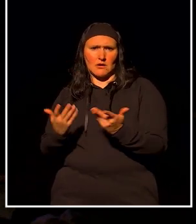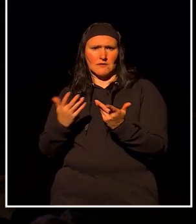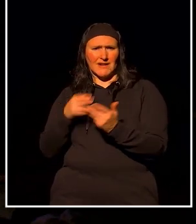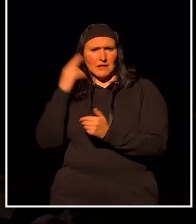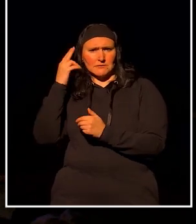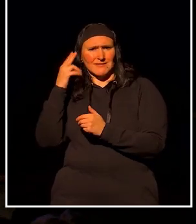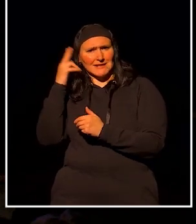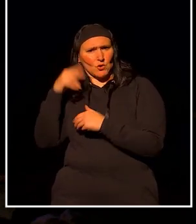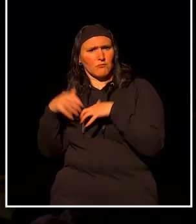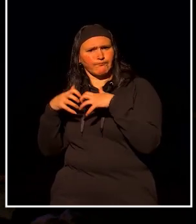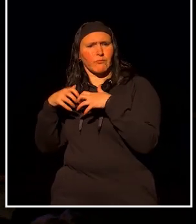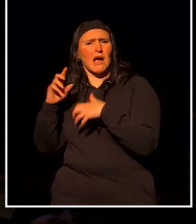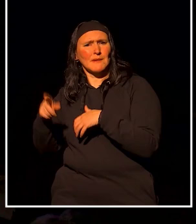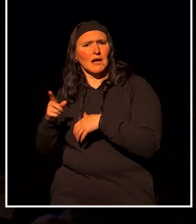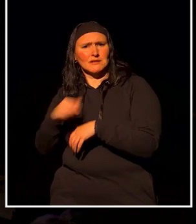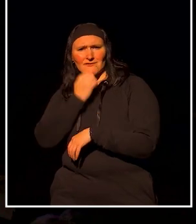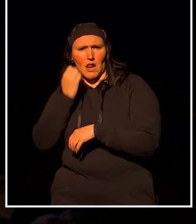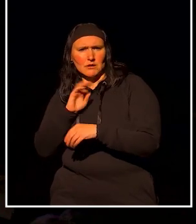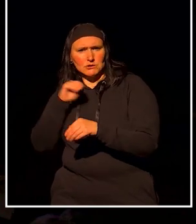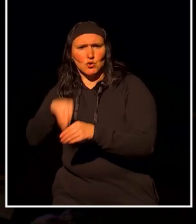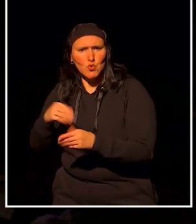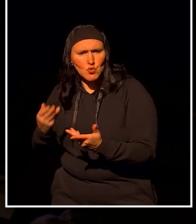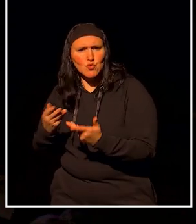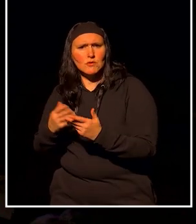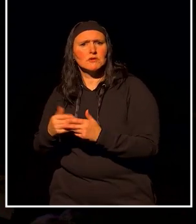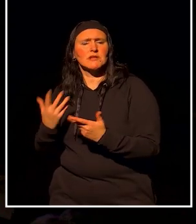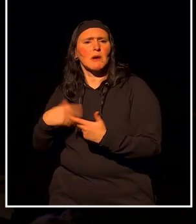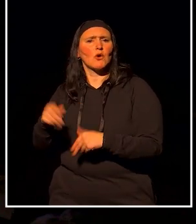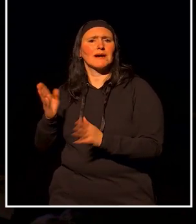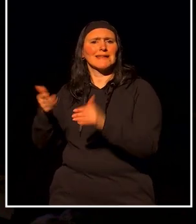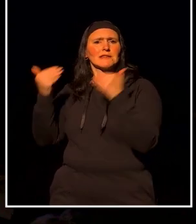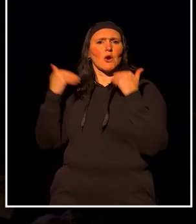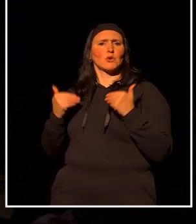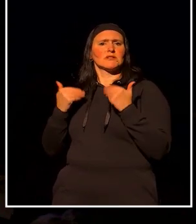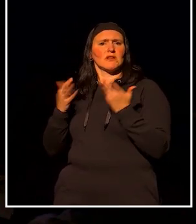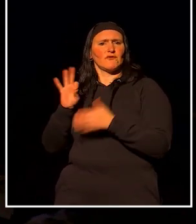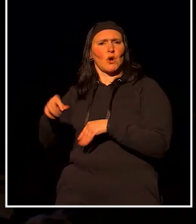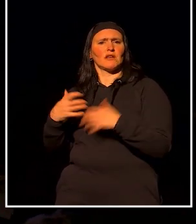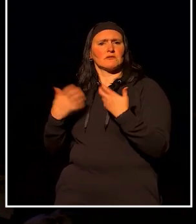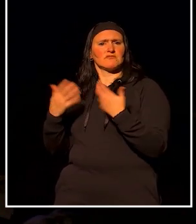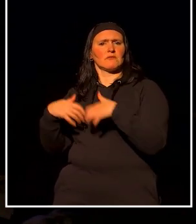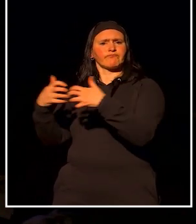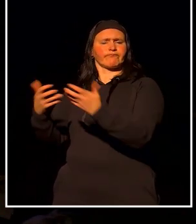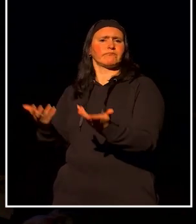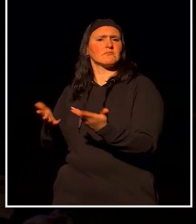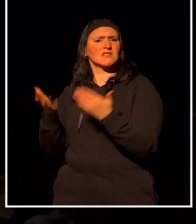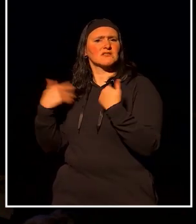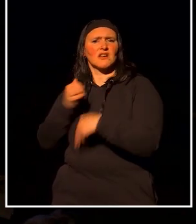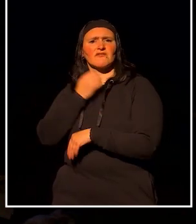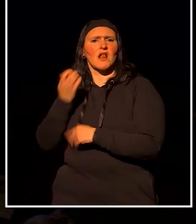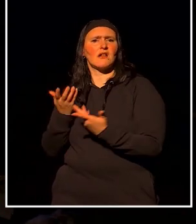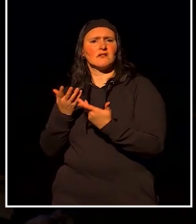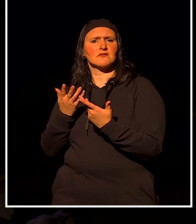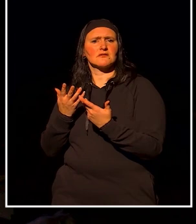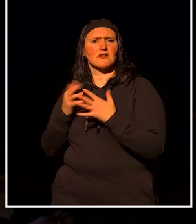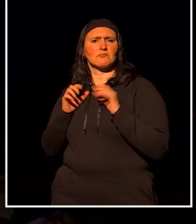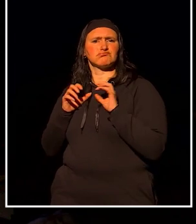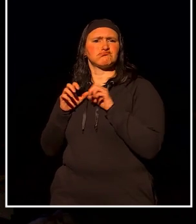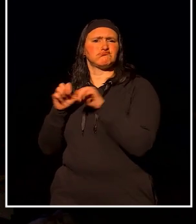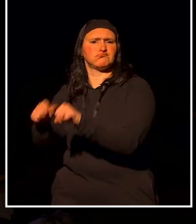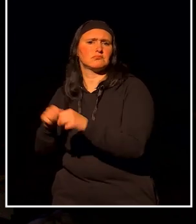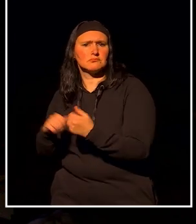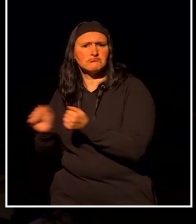Gewalt, das ist ja eine Gewalterfahrung, die dann im Hintergrund der Nationenbildung steht. Was machen die? Wie arbeiten das? Wie gehen